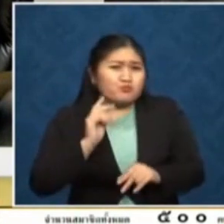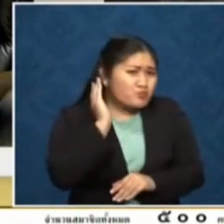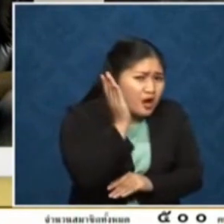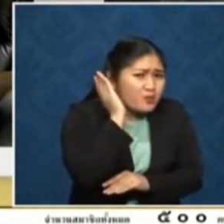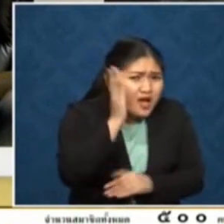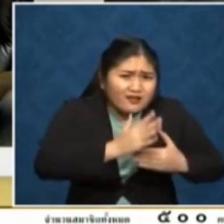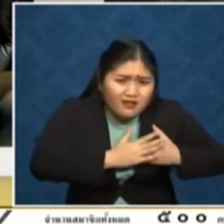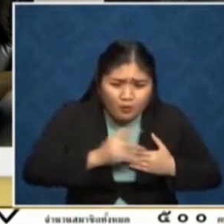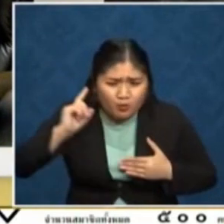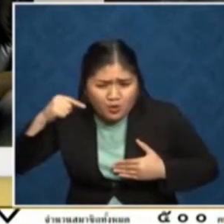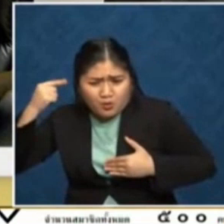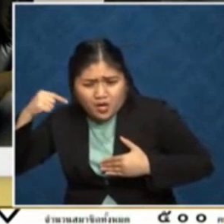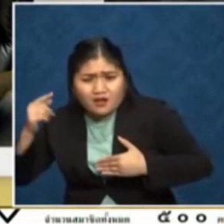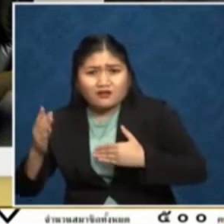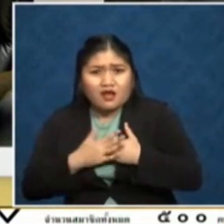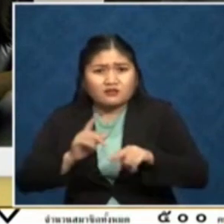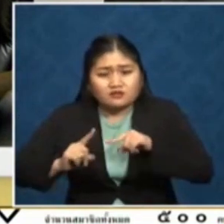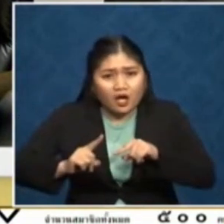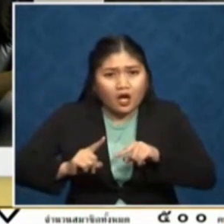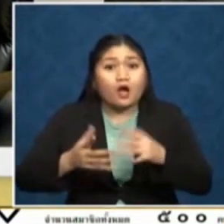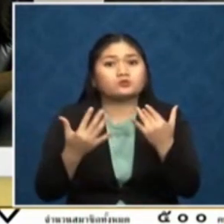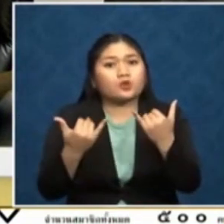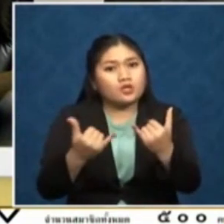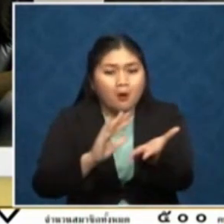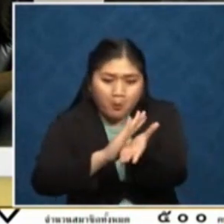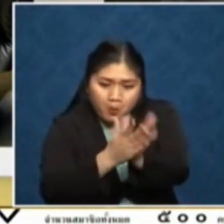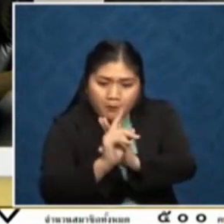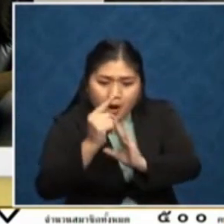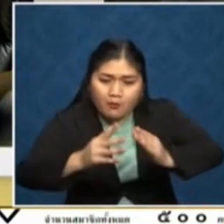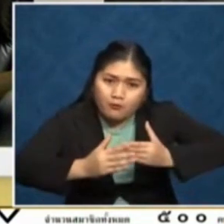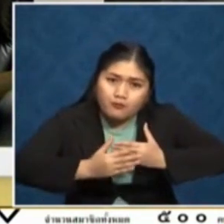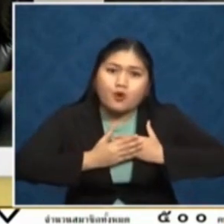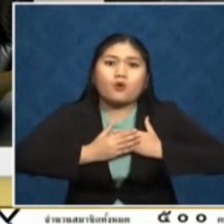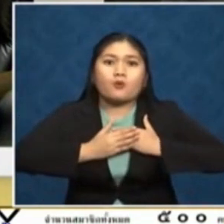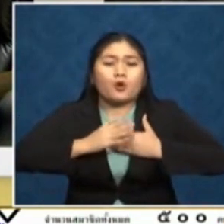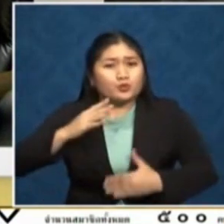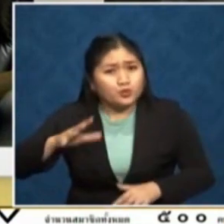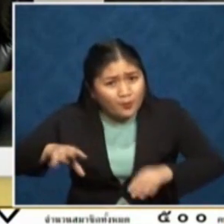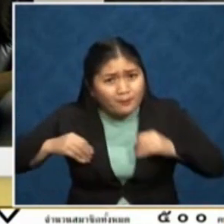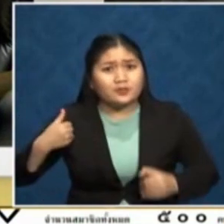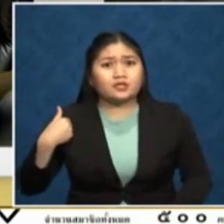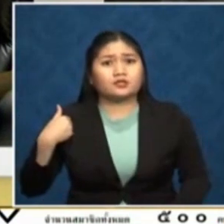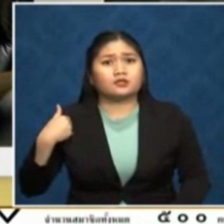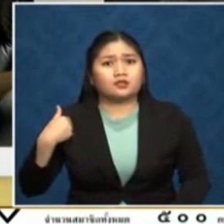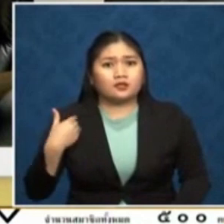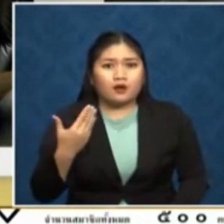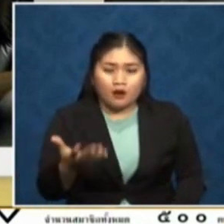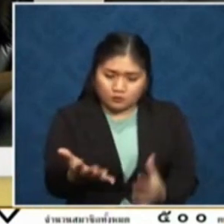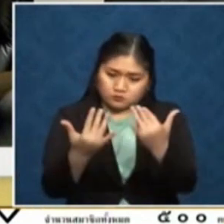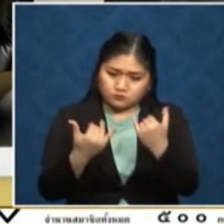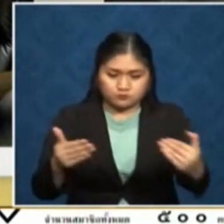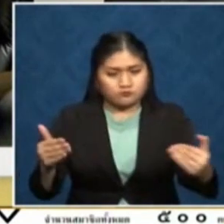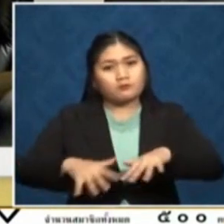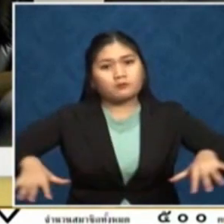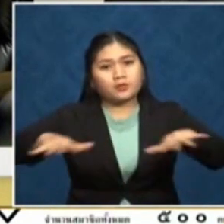และก็มีกฎหมายที่ต่อต้านนะครับต่อต้านเพศการลักร่วมเพศมาเป็นพันๆปีนะครับ